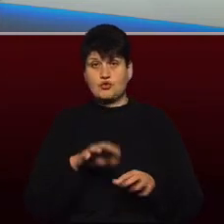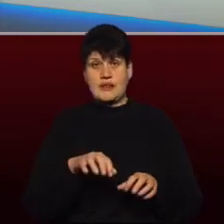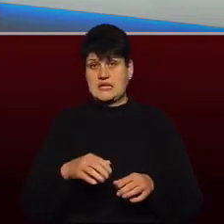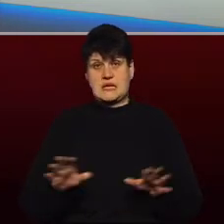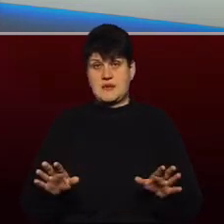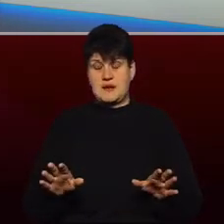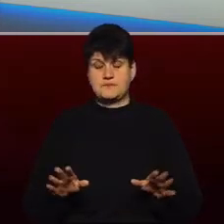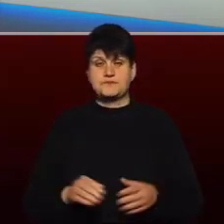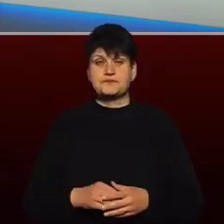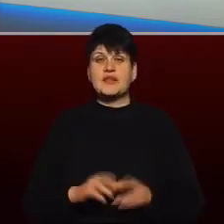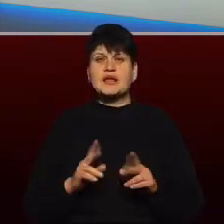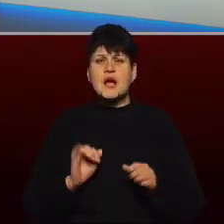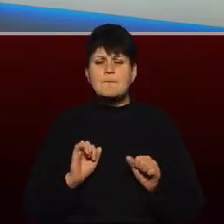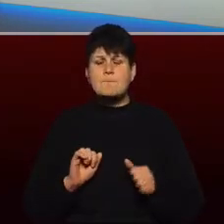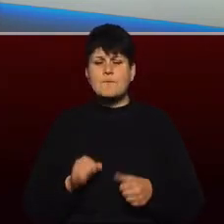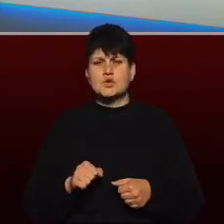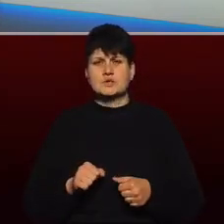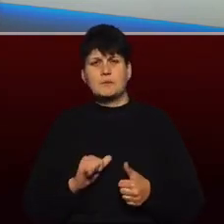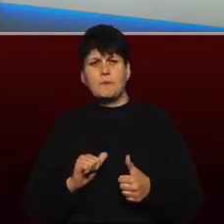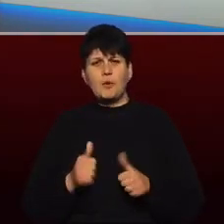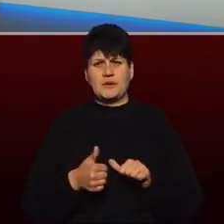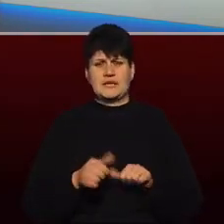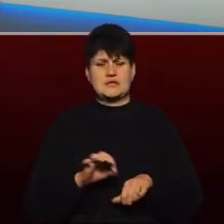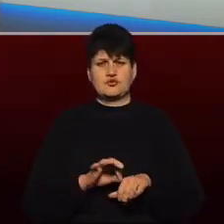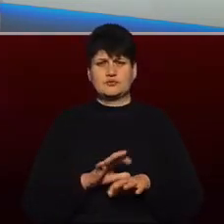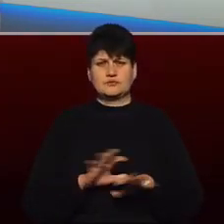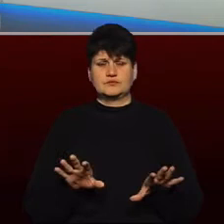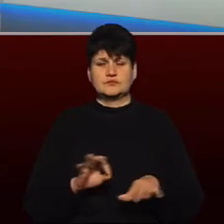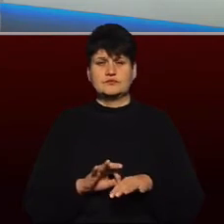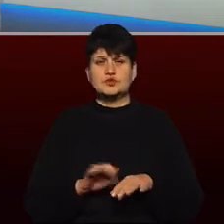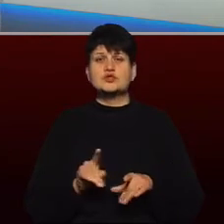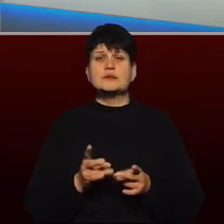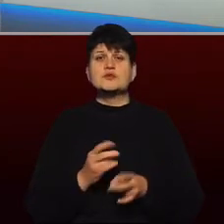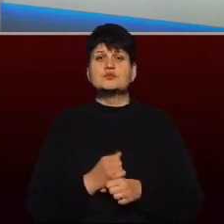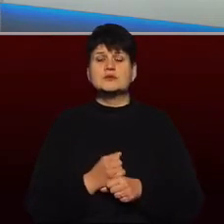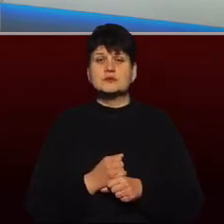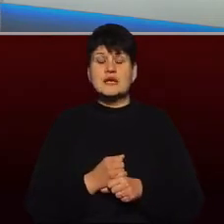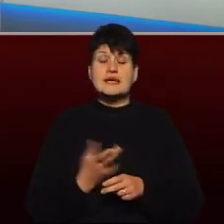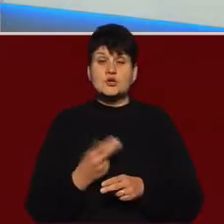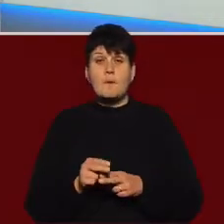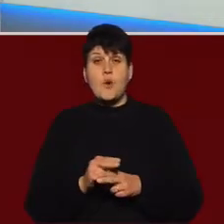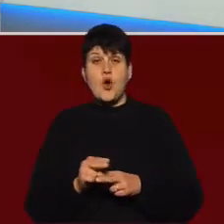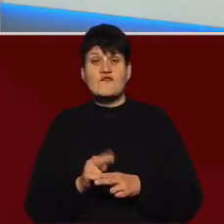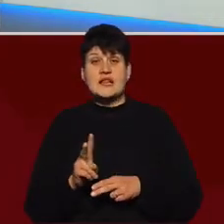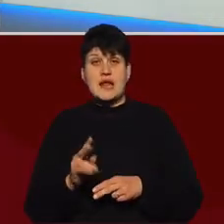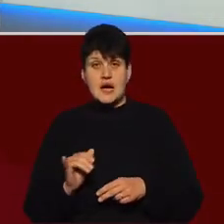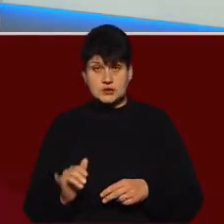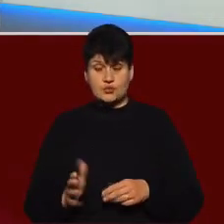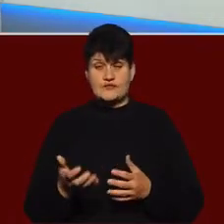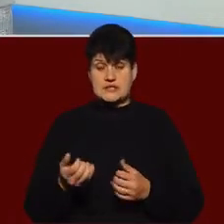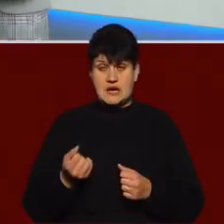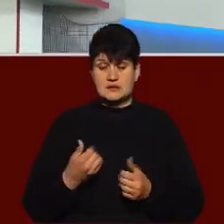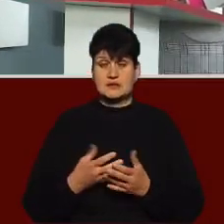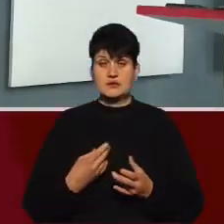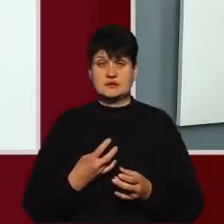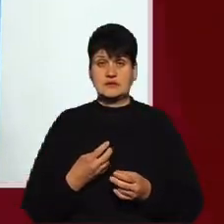можна попередити захворювання? Що для цього потрібно робити? Якщо профілактику взяти до уваги, тут важливо знати шляхи